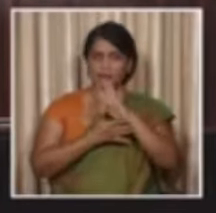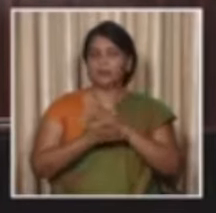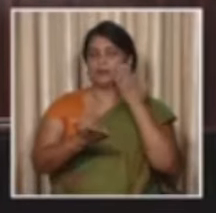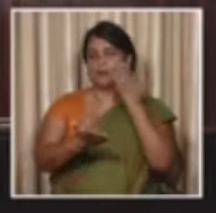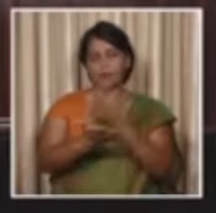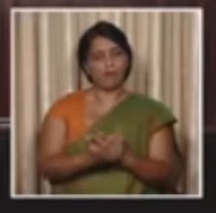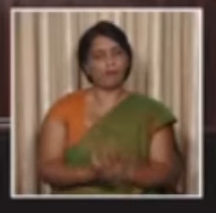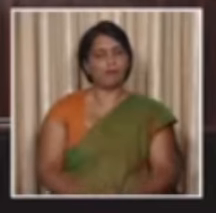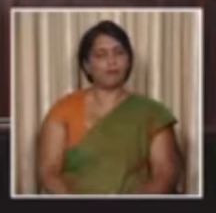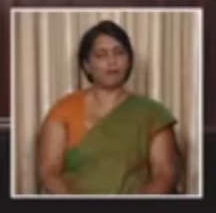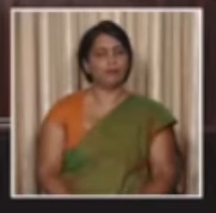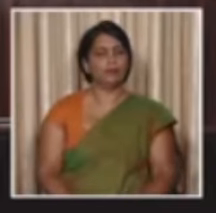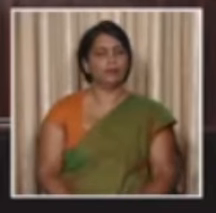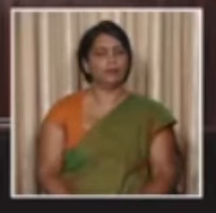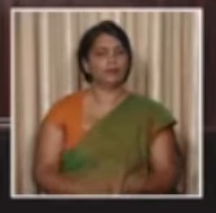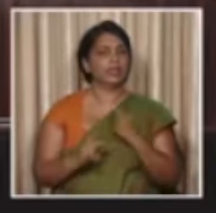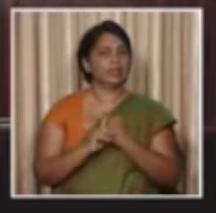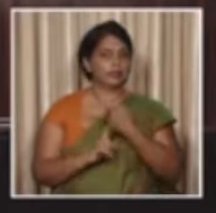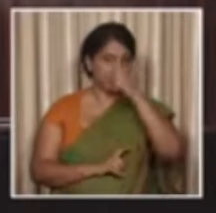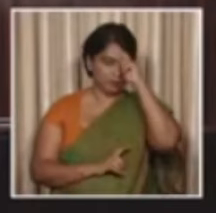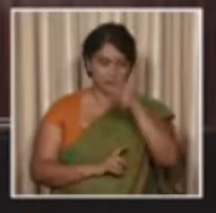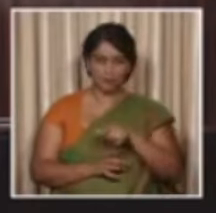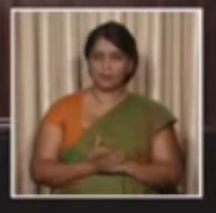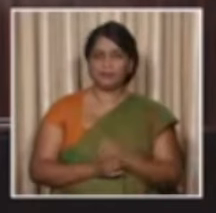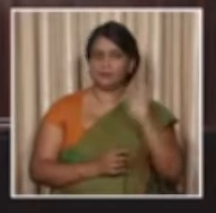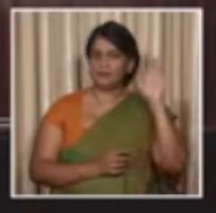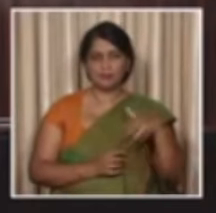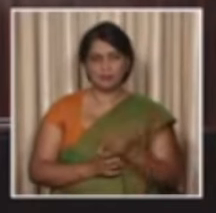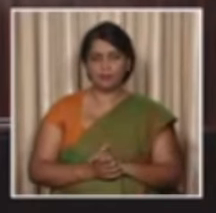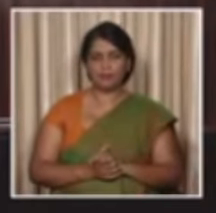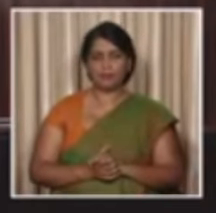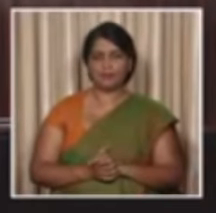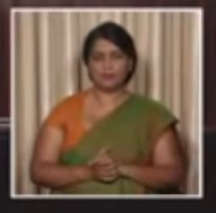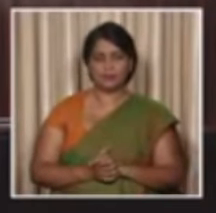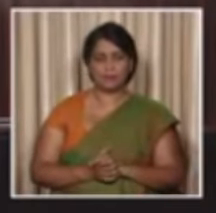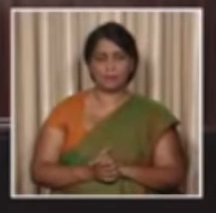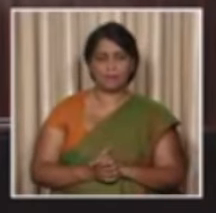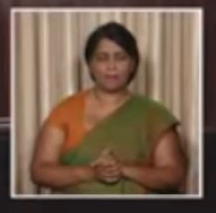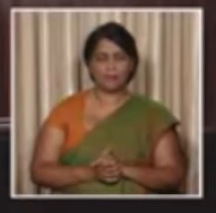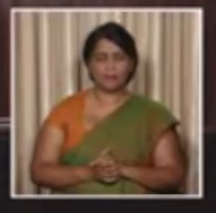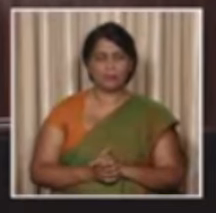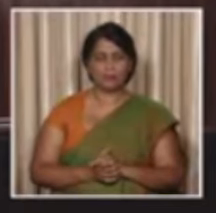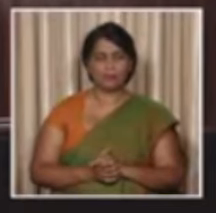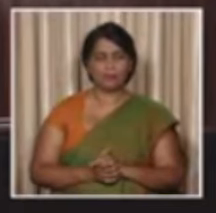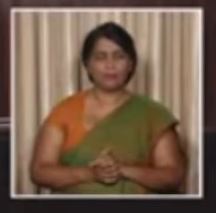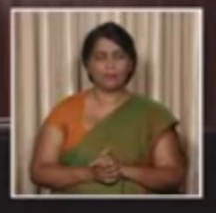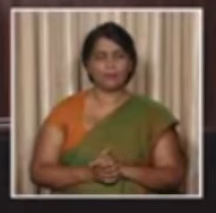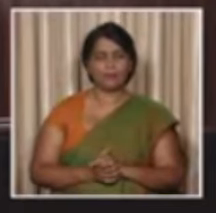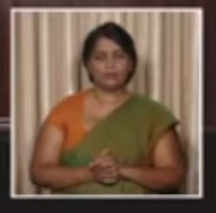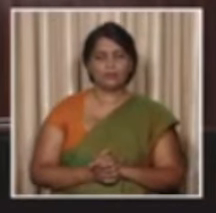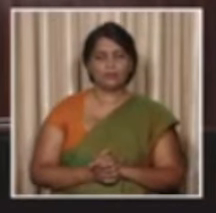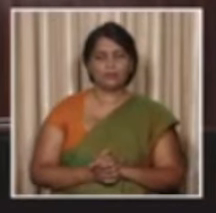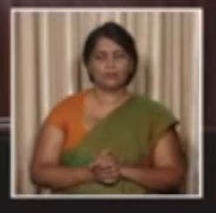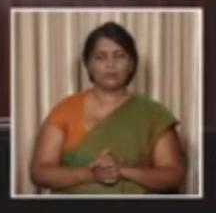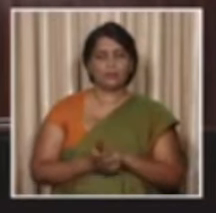పెస్సమ పిలిగన్నమి గారు ఉద్యాన కిరింద కొడ మెత్తమా ఫ్యామిలీ నేత ఓ అపే ఆరమే